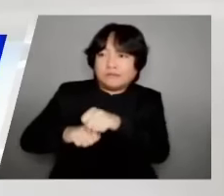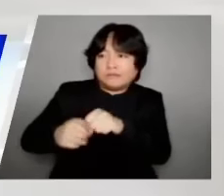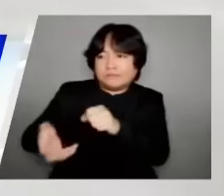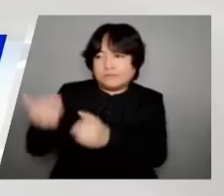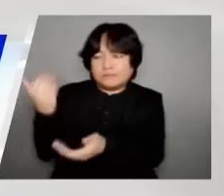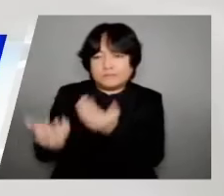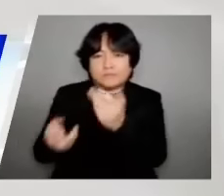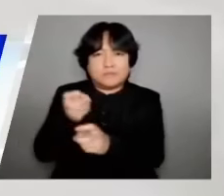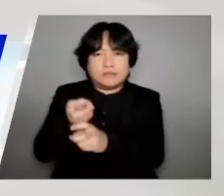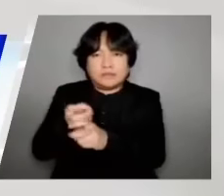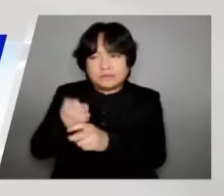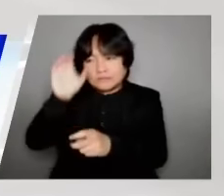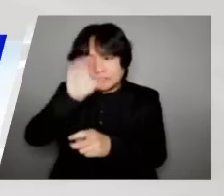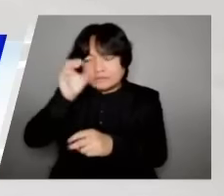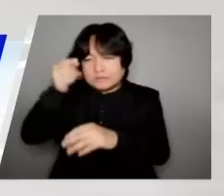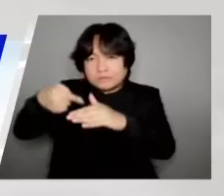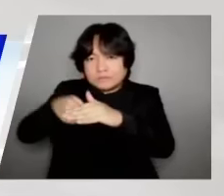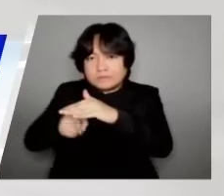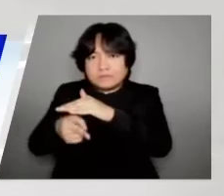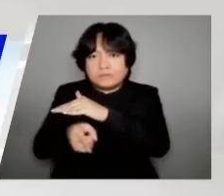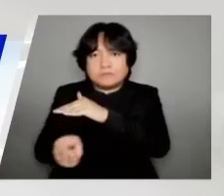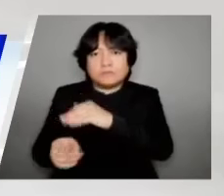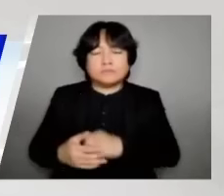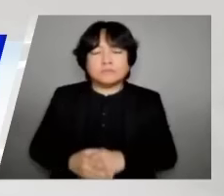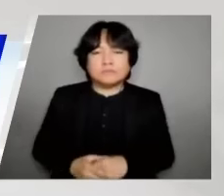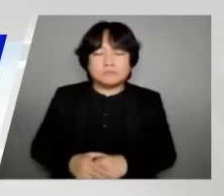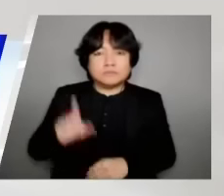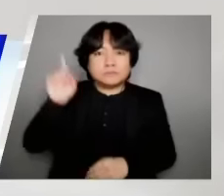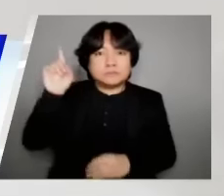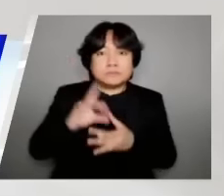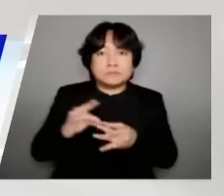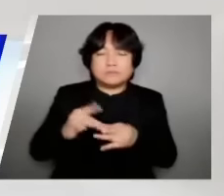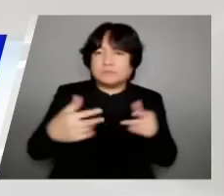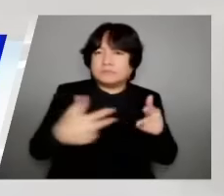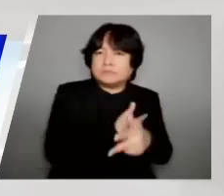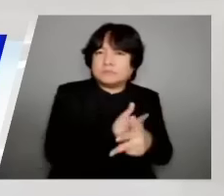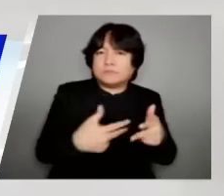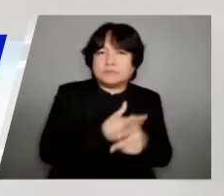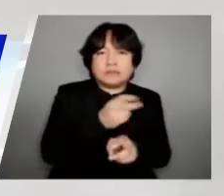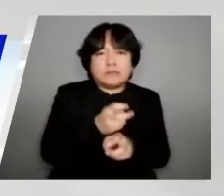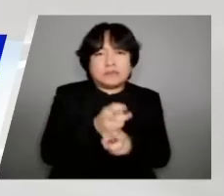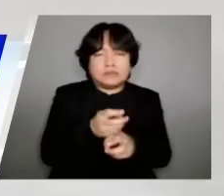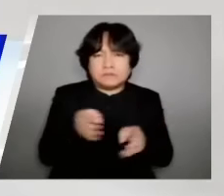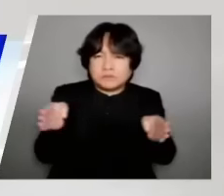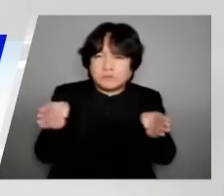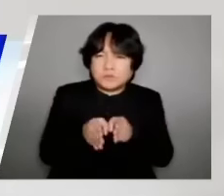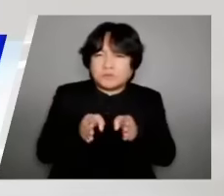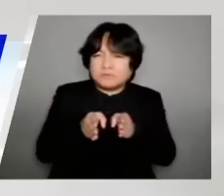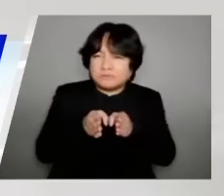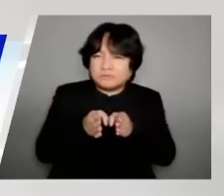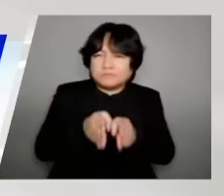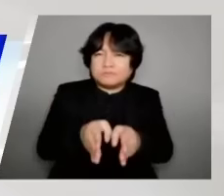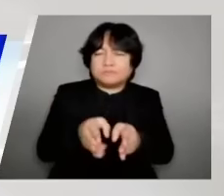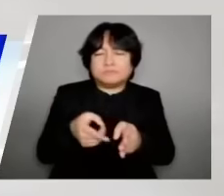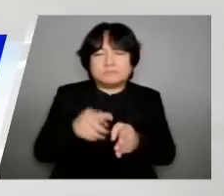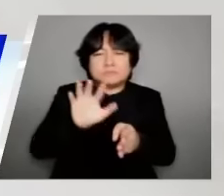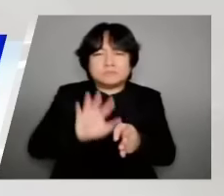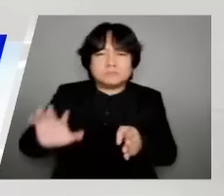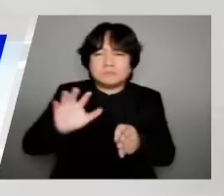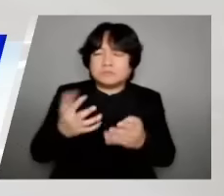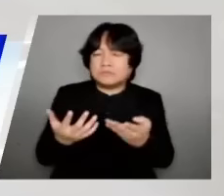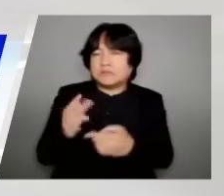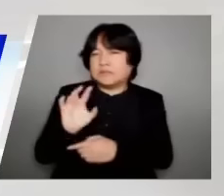ilalim. Hirap yung ano sir, yung kalsada, yung daan. Very stiff. Ang estimated namin sir, nasa 75 to